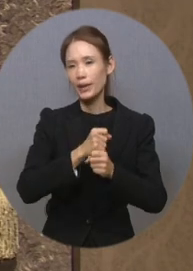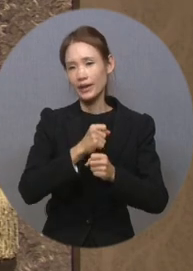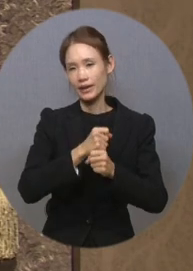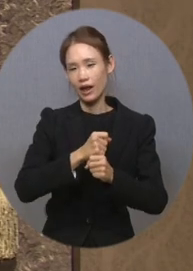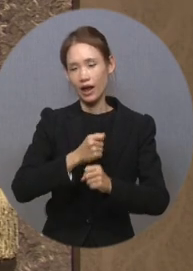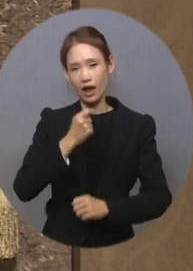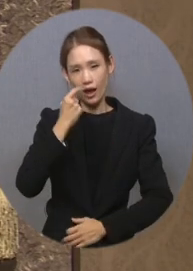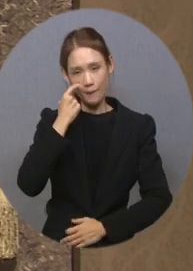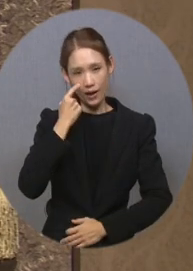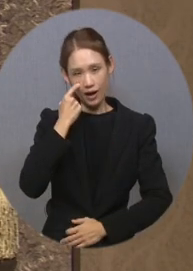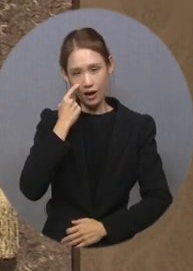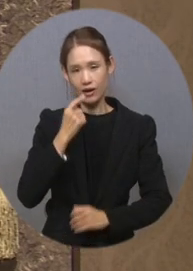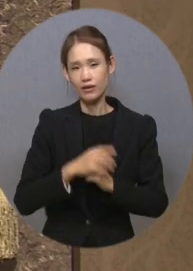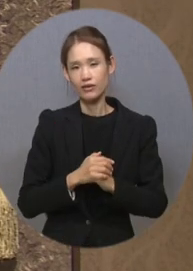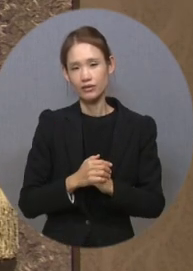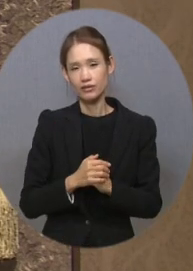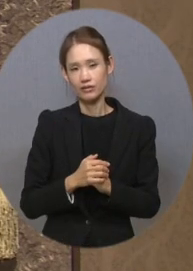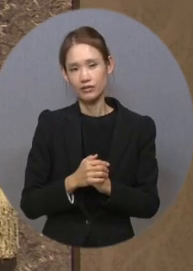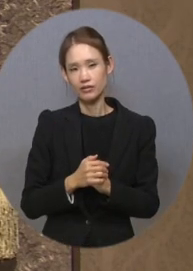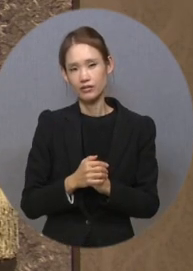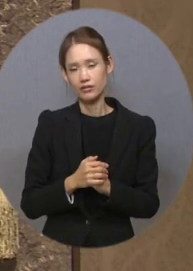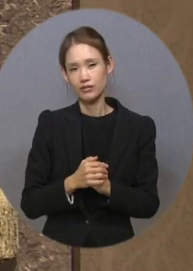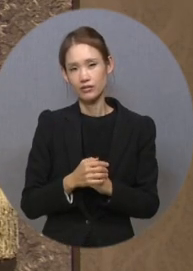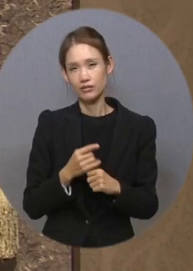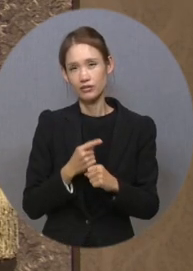생각을 합니다. 그래서 우선은 우리